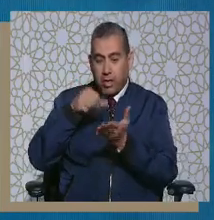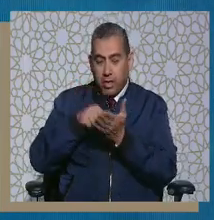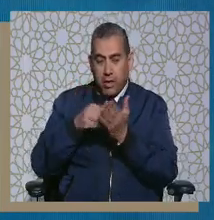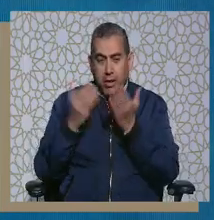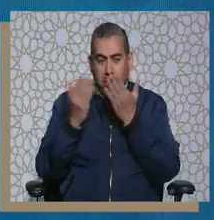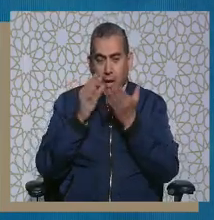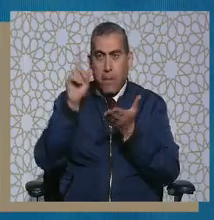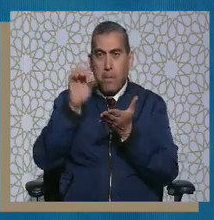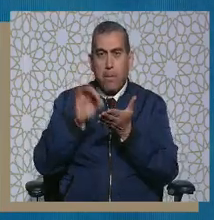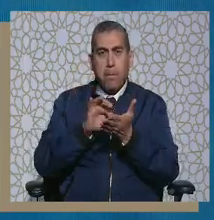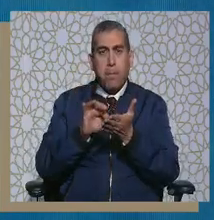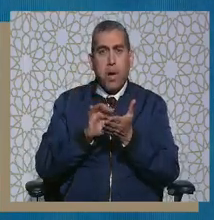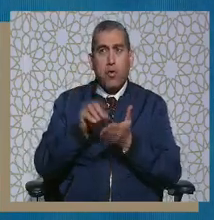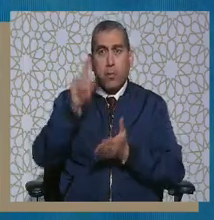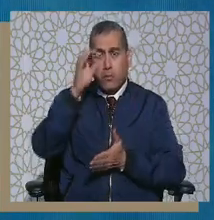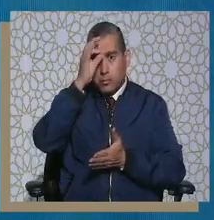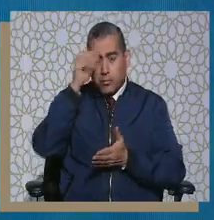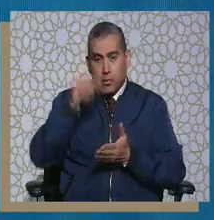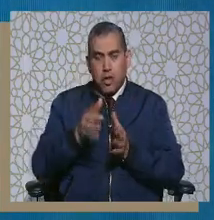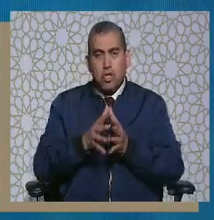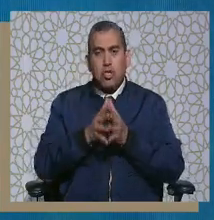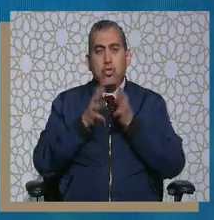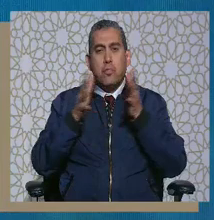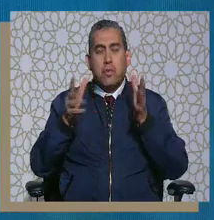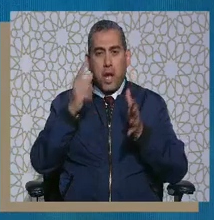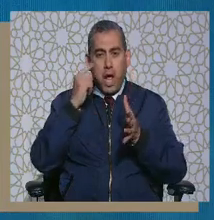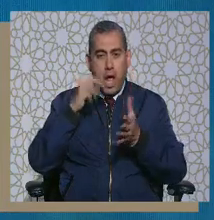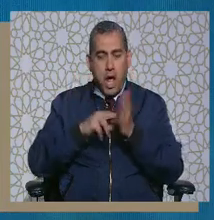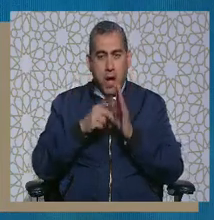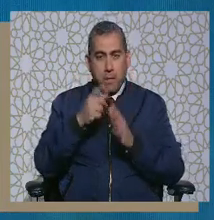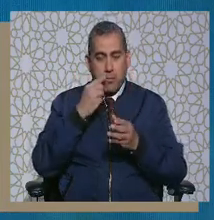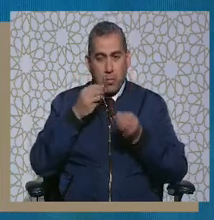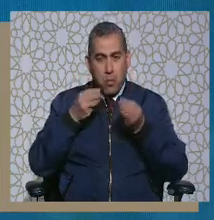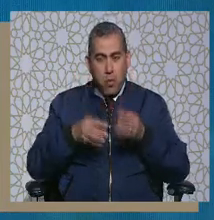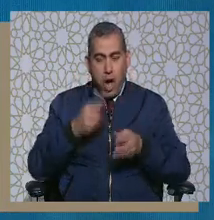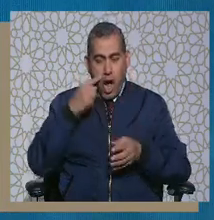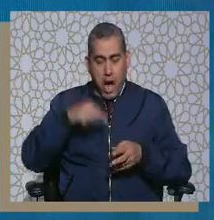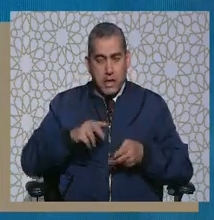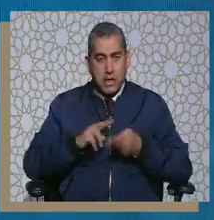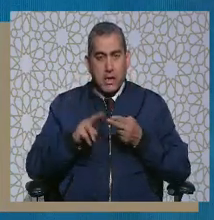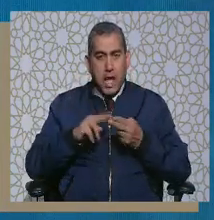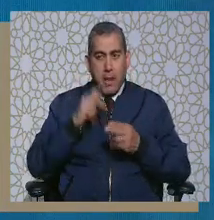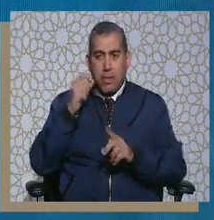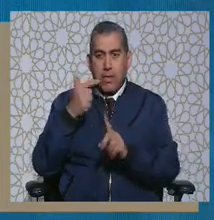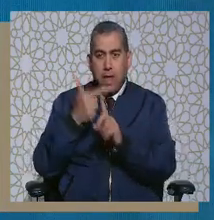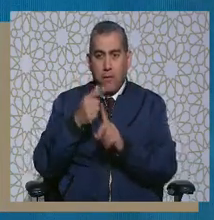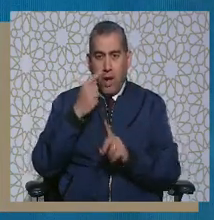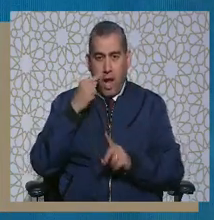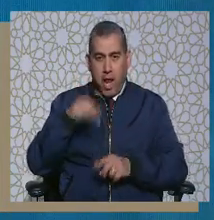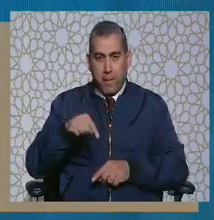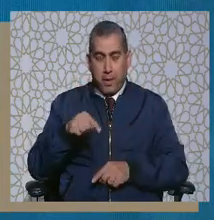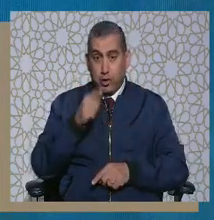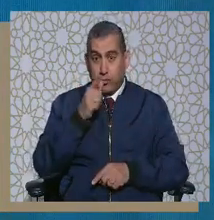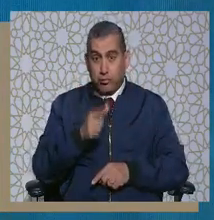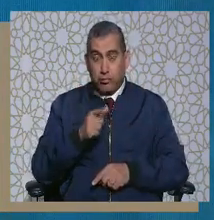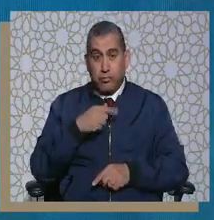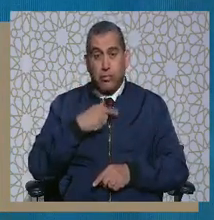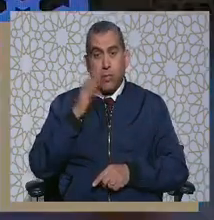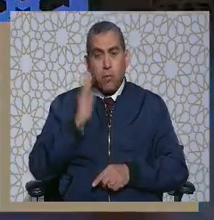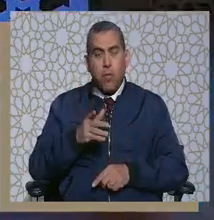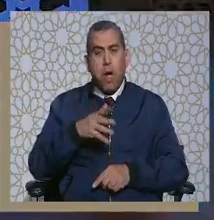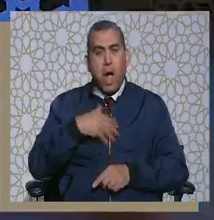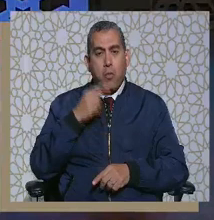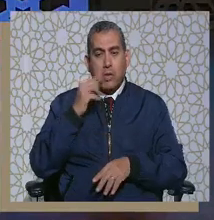القدر هي اكبر معوق بيمنعنا من العيش بسلام التفويض لكن عشان تخلي الناس